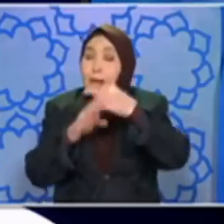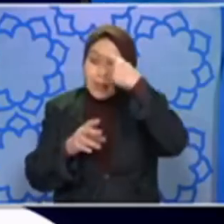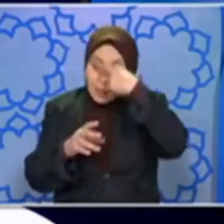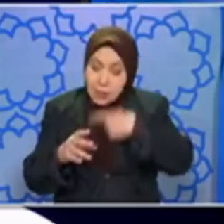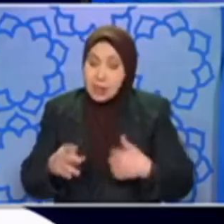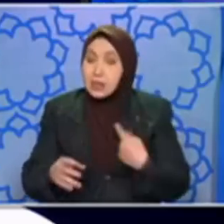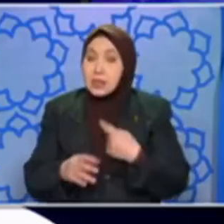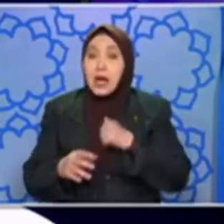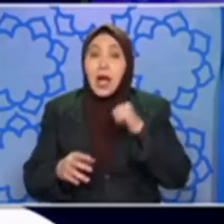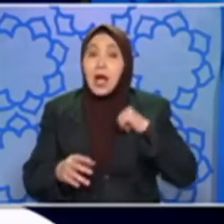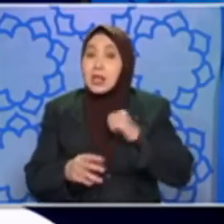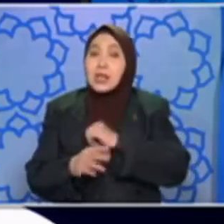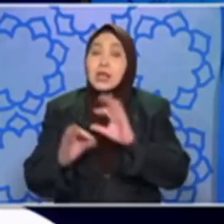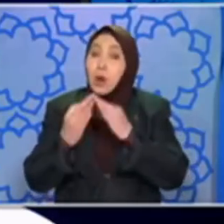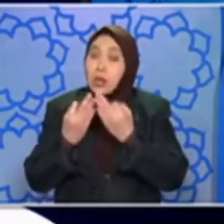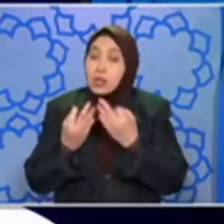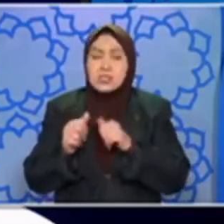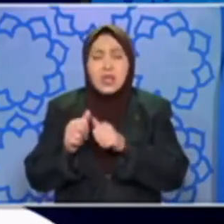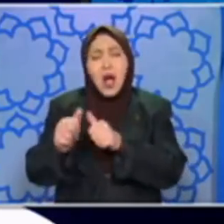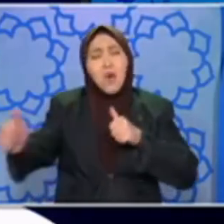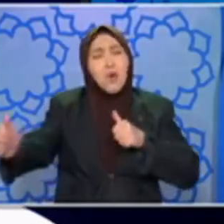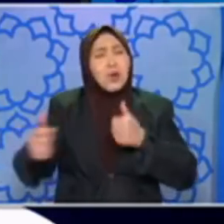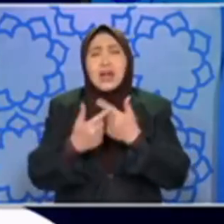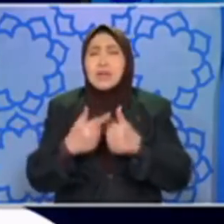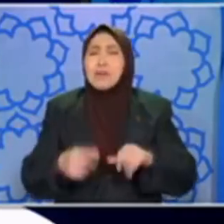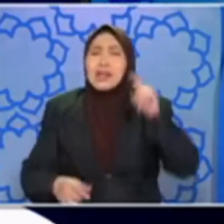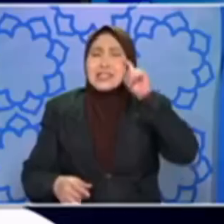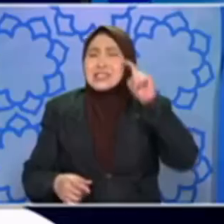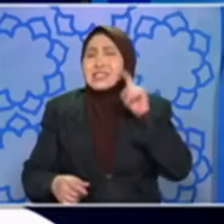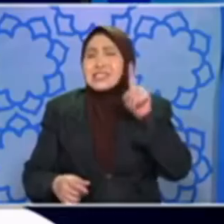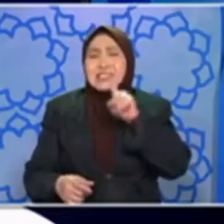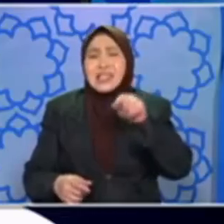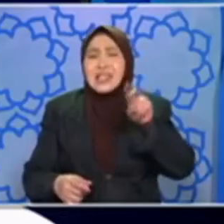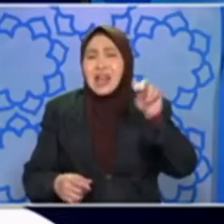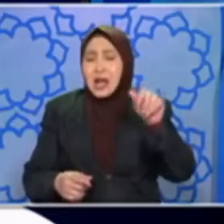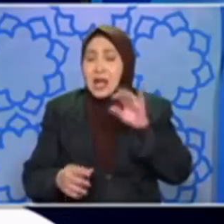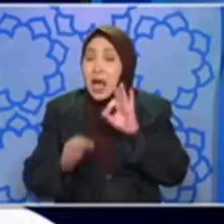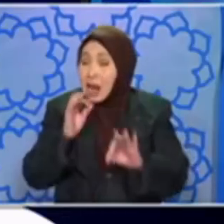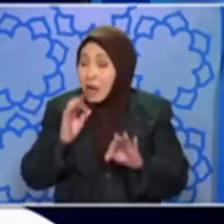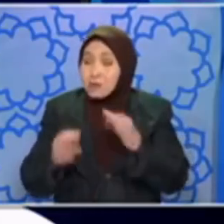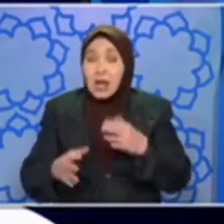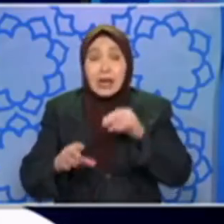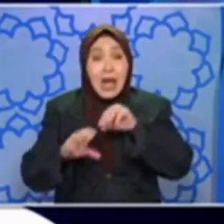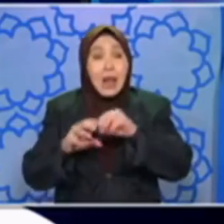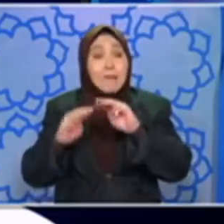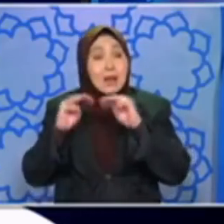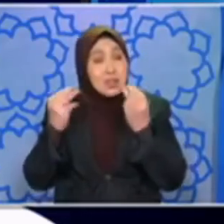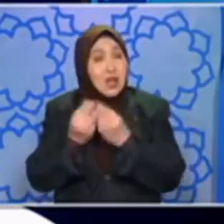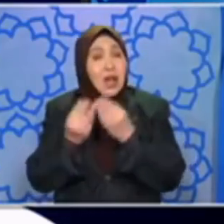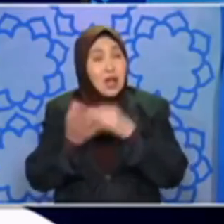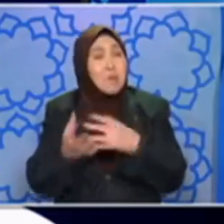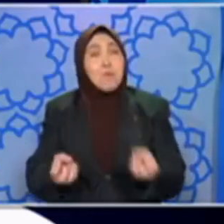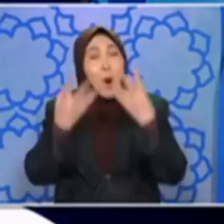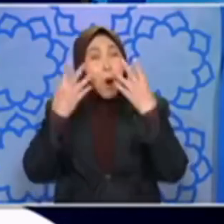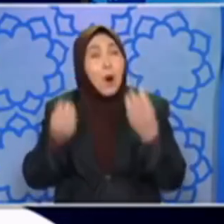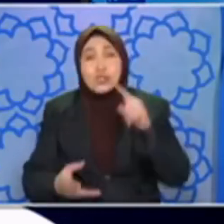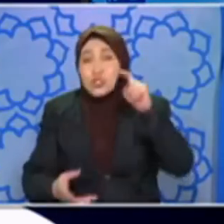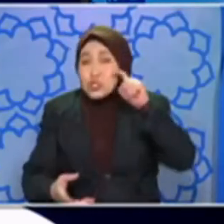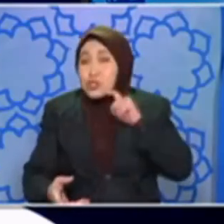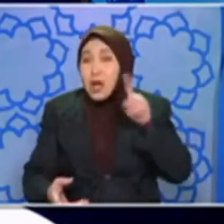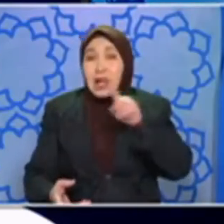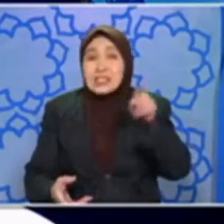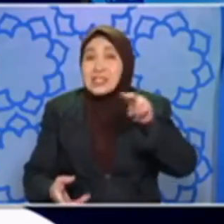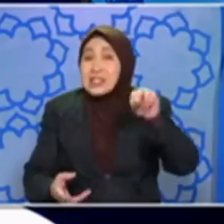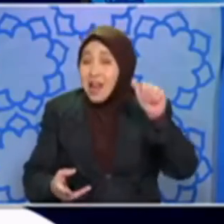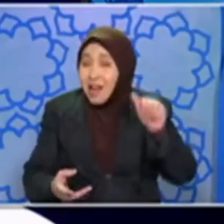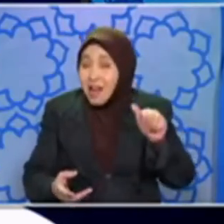keluarga kita, jauh daripada perkara ini, kerana ia kalau dalam masyarakat makin kuat zina, ya, ataupun